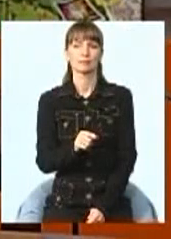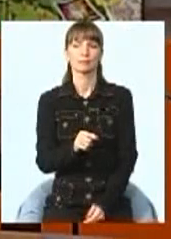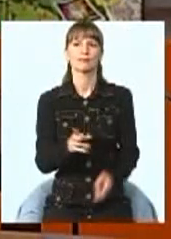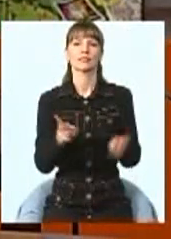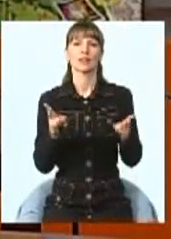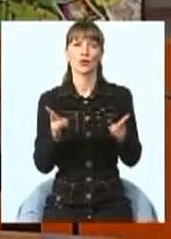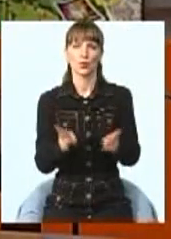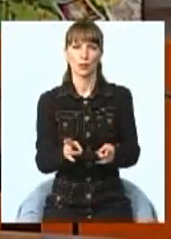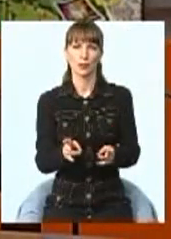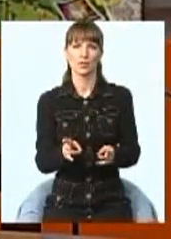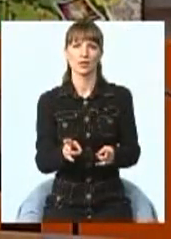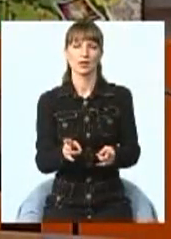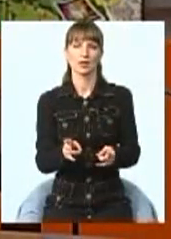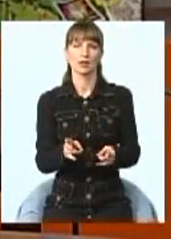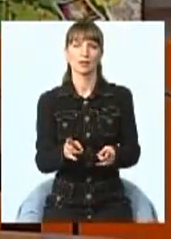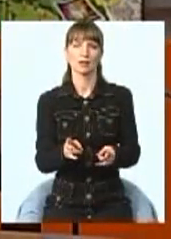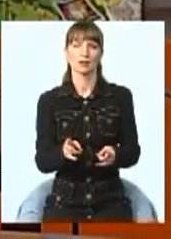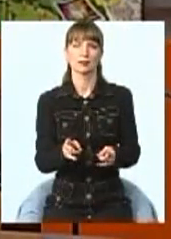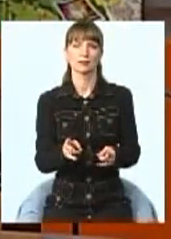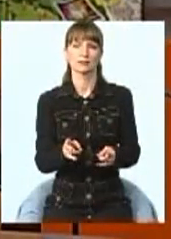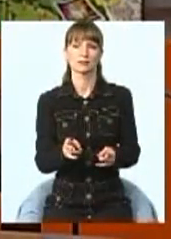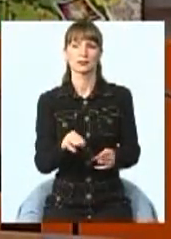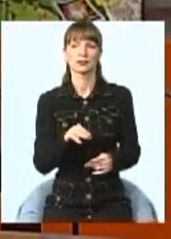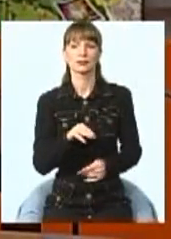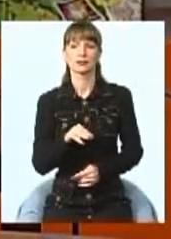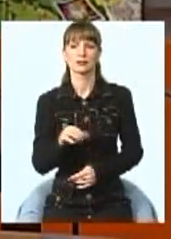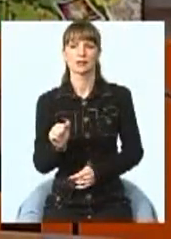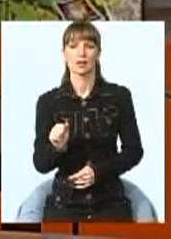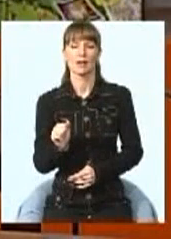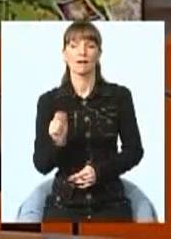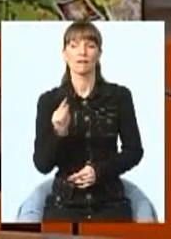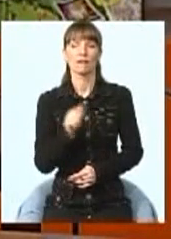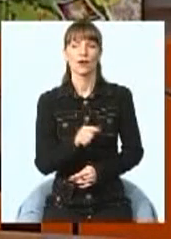Необхідні вони. Так, необхідні. Та вони